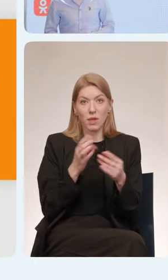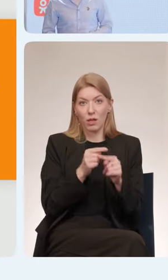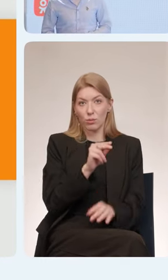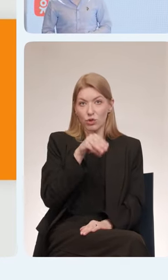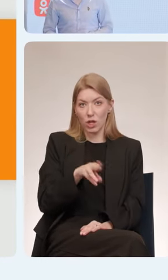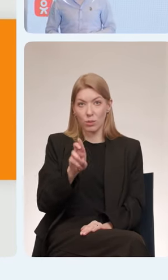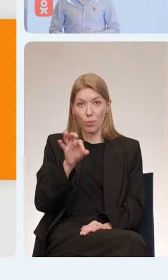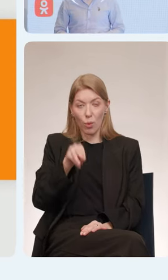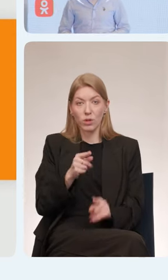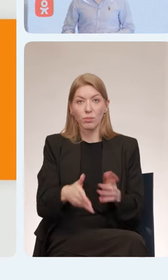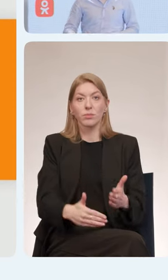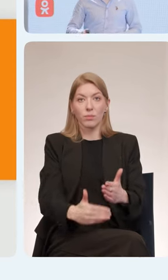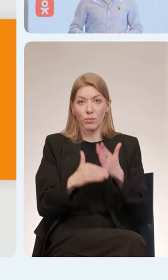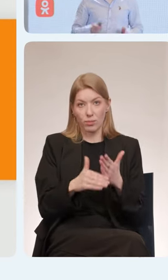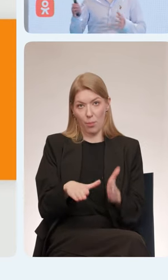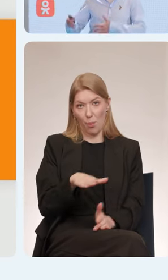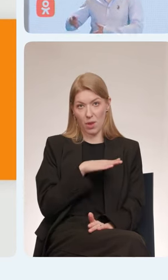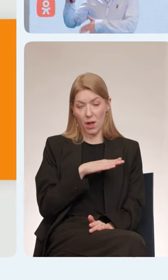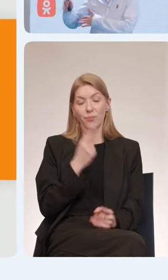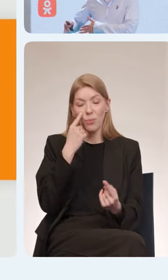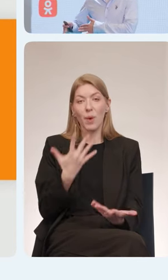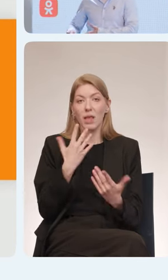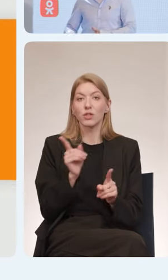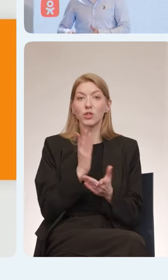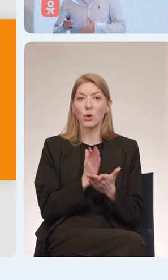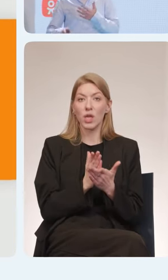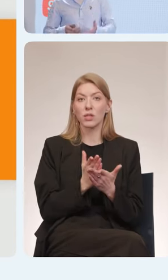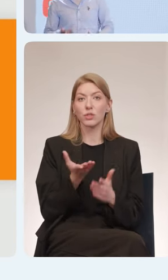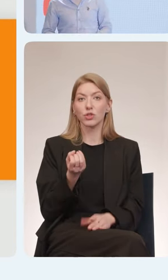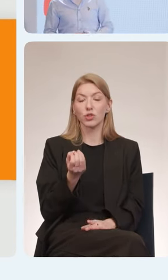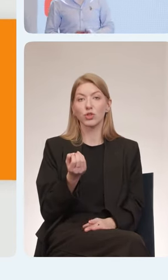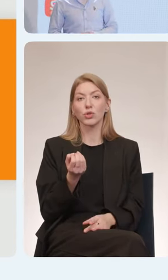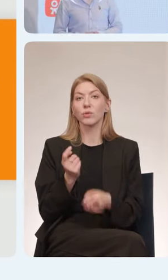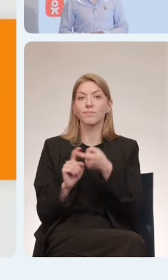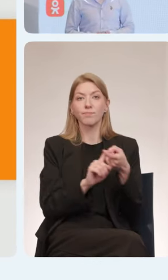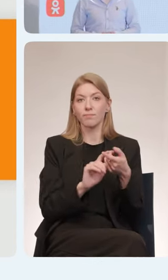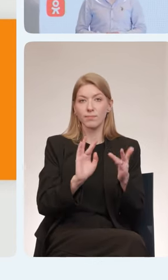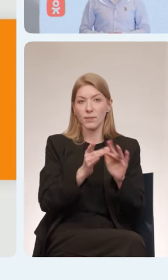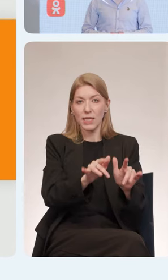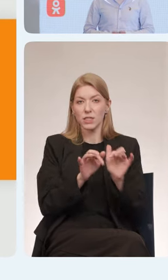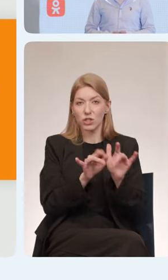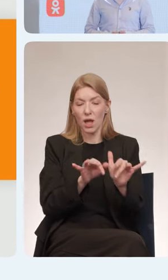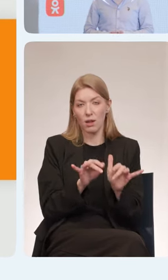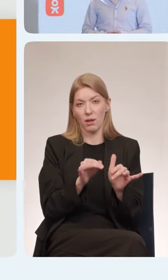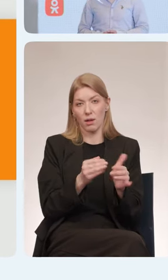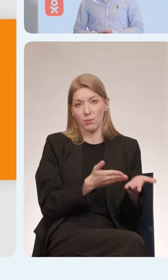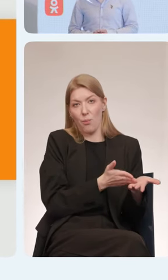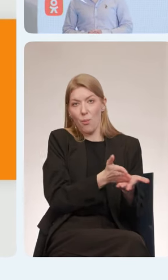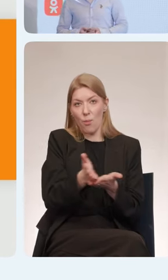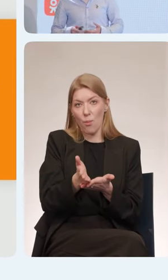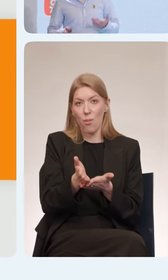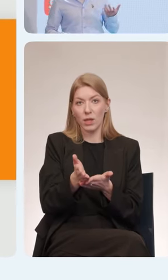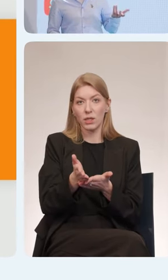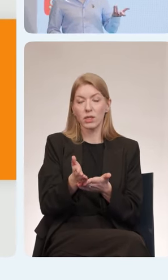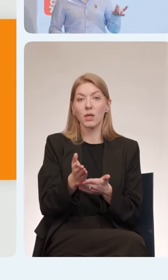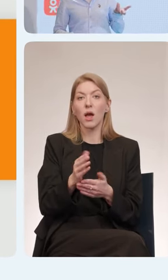какую-то помощь от фонда. Вот. Понятно, что здесь есть еще такие чисто диджитальные цифровые метрики, вот.